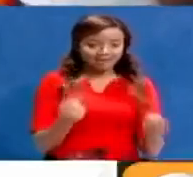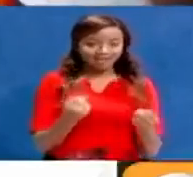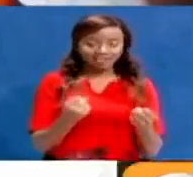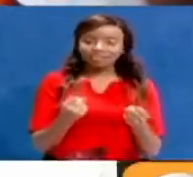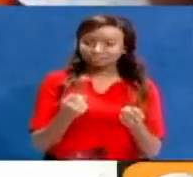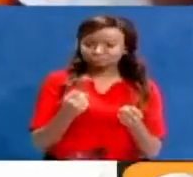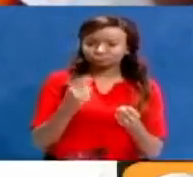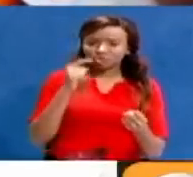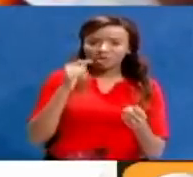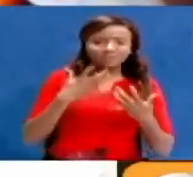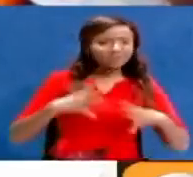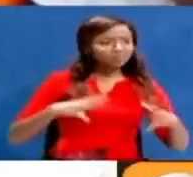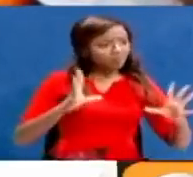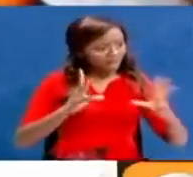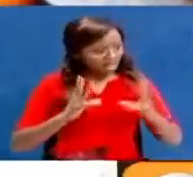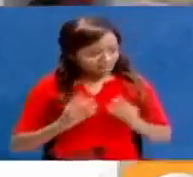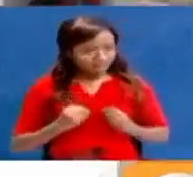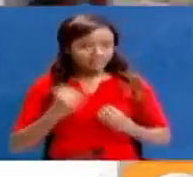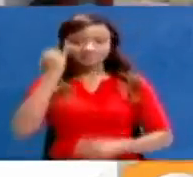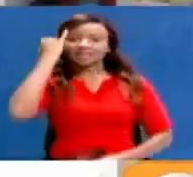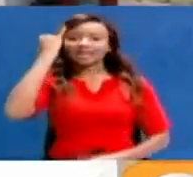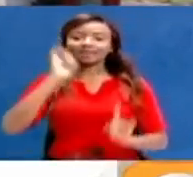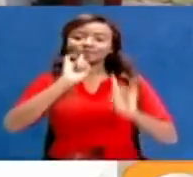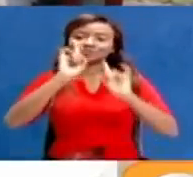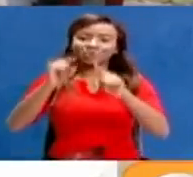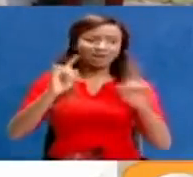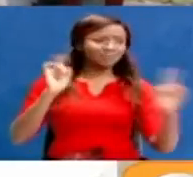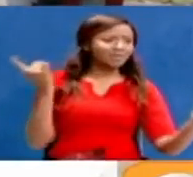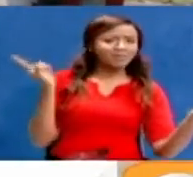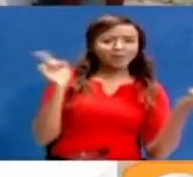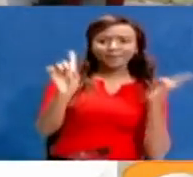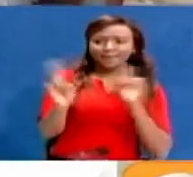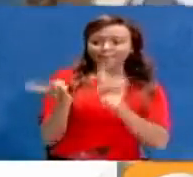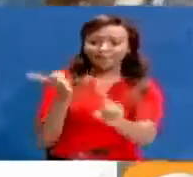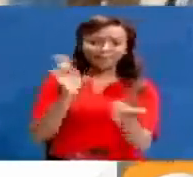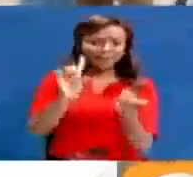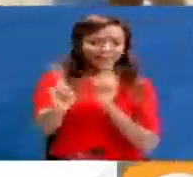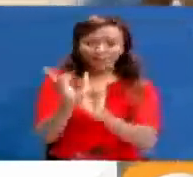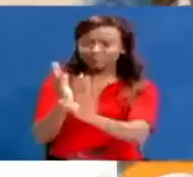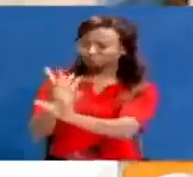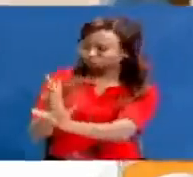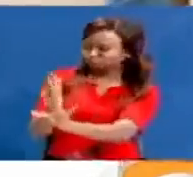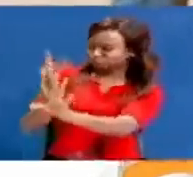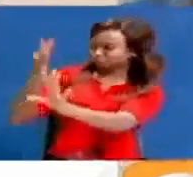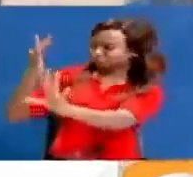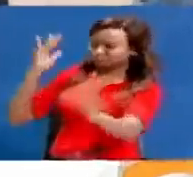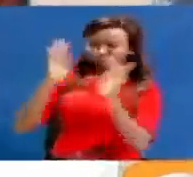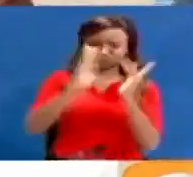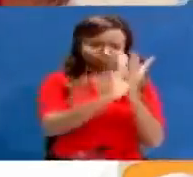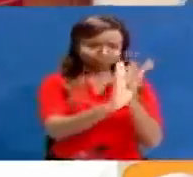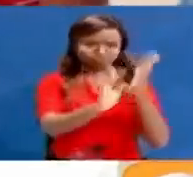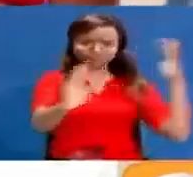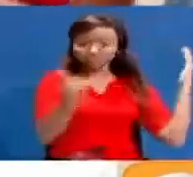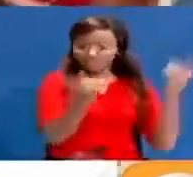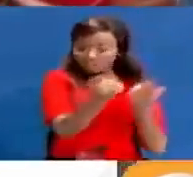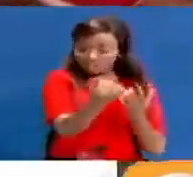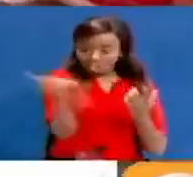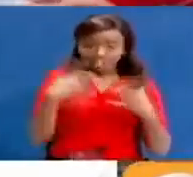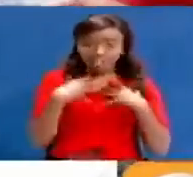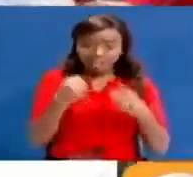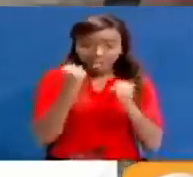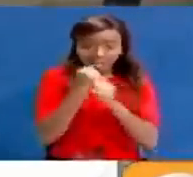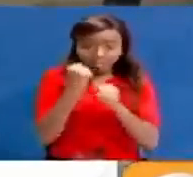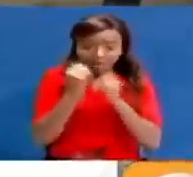Wenyeji wakipokelea vyema wito wa serikali wa kujitokeza na kujua hali yao, msongamano wa watu ukiwalazimu maafisa wa